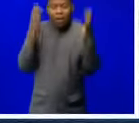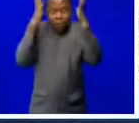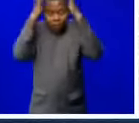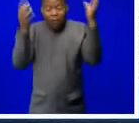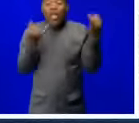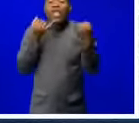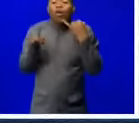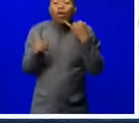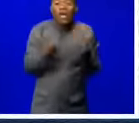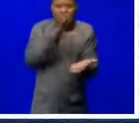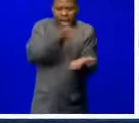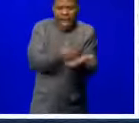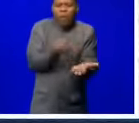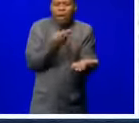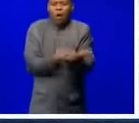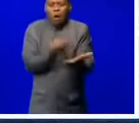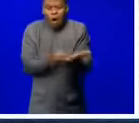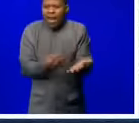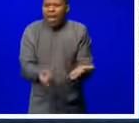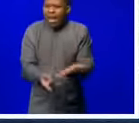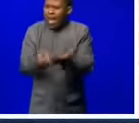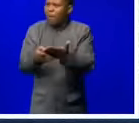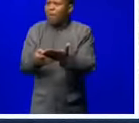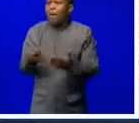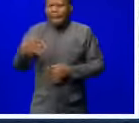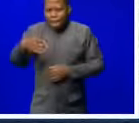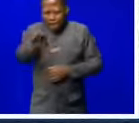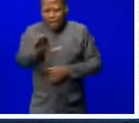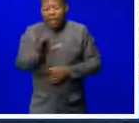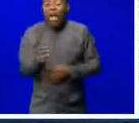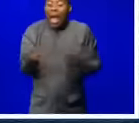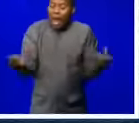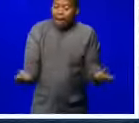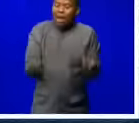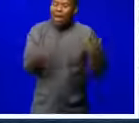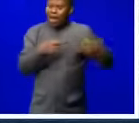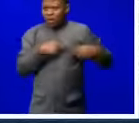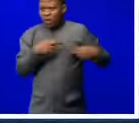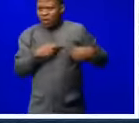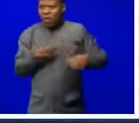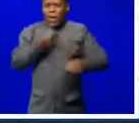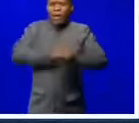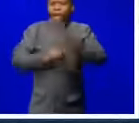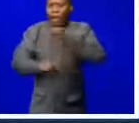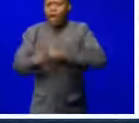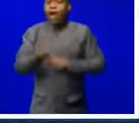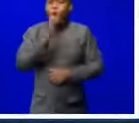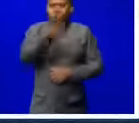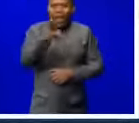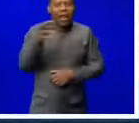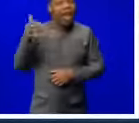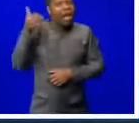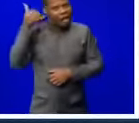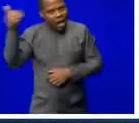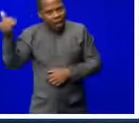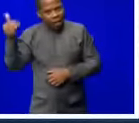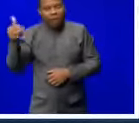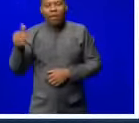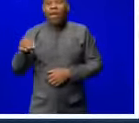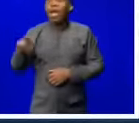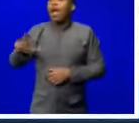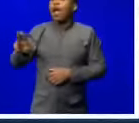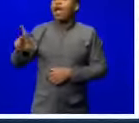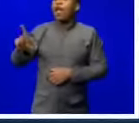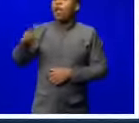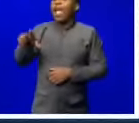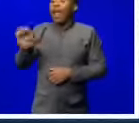ukuthi lone information lengasisita singamaphoyisa akubopha labala bendelo monakala ukuthi angashayela babeluphele